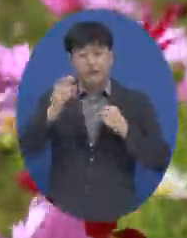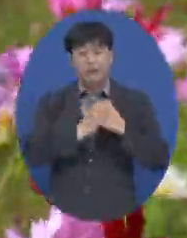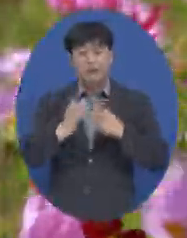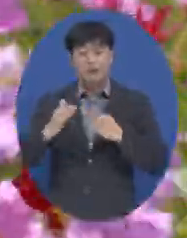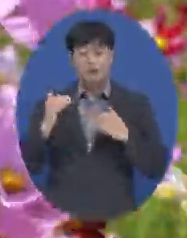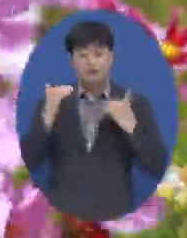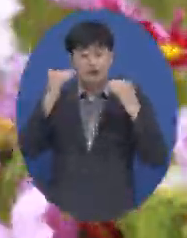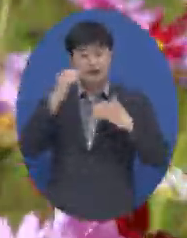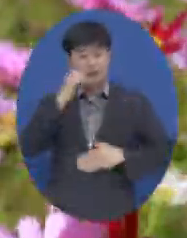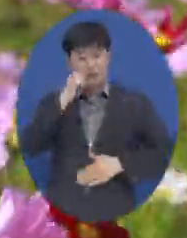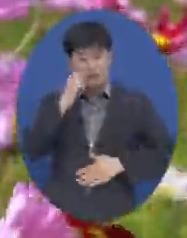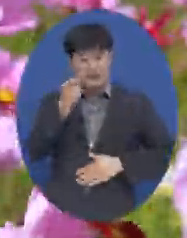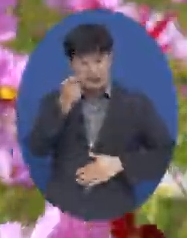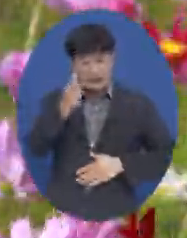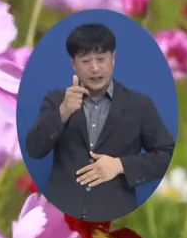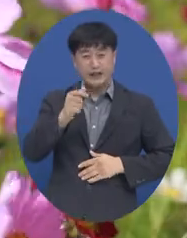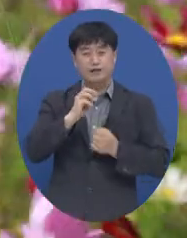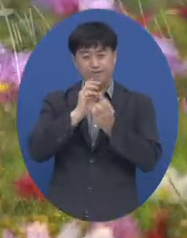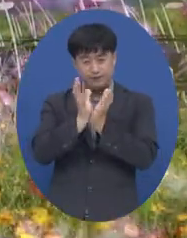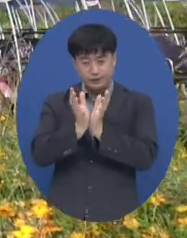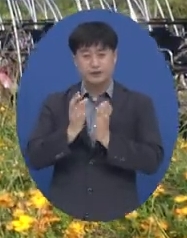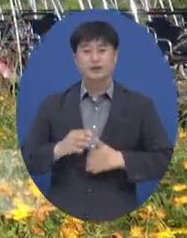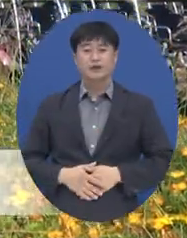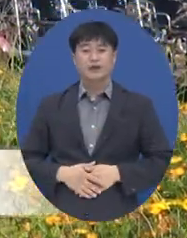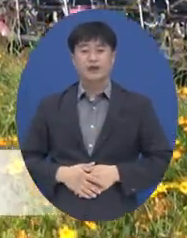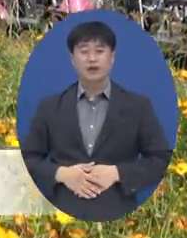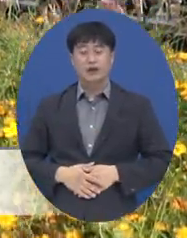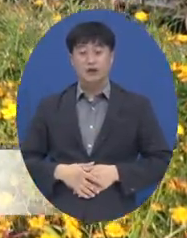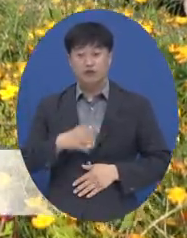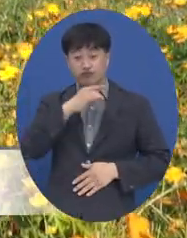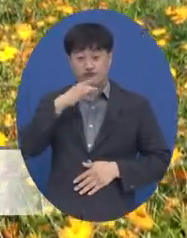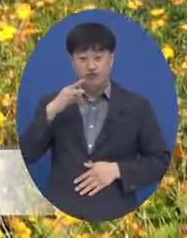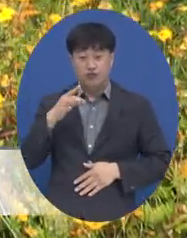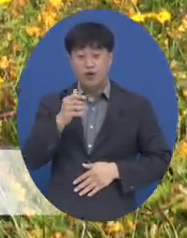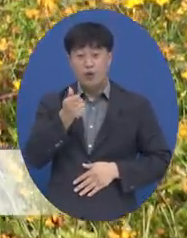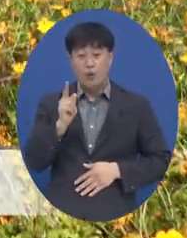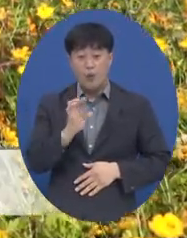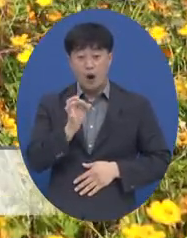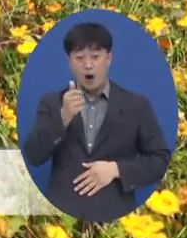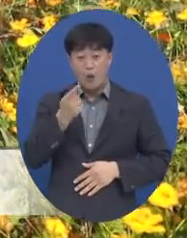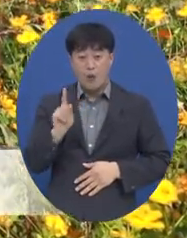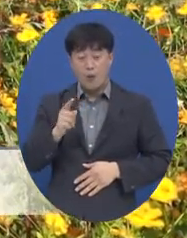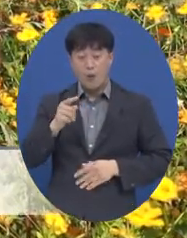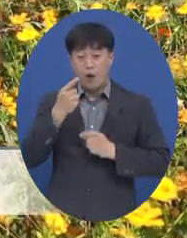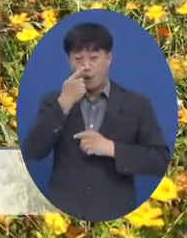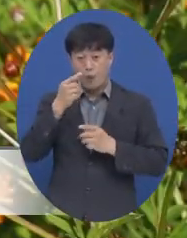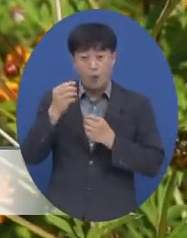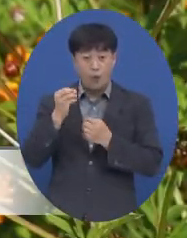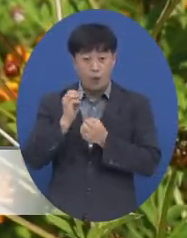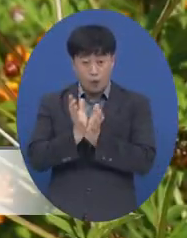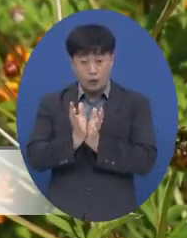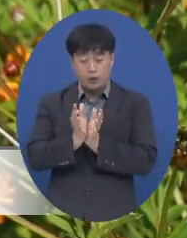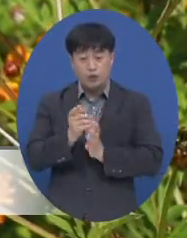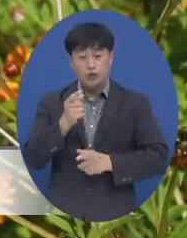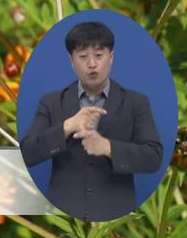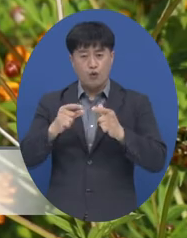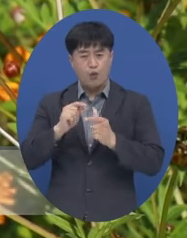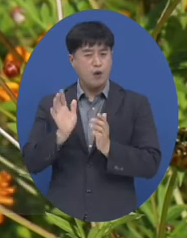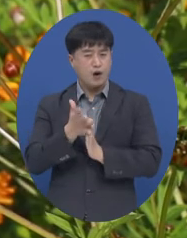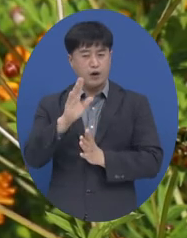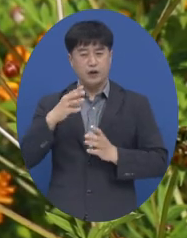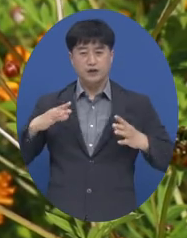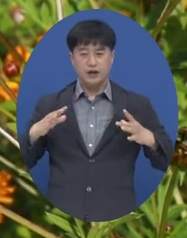이렇게 앙증맞게 자랐습니다. 주황빛의 황화 코스모스는 조금 더 화려함을